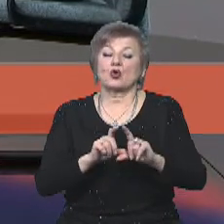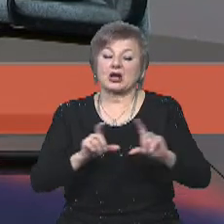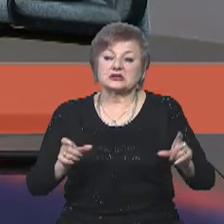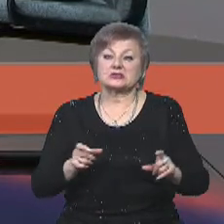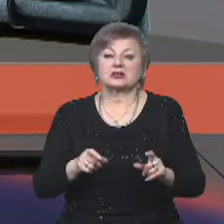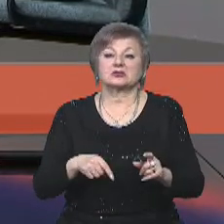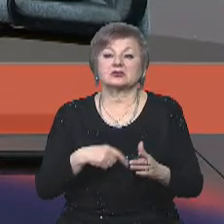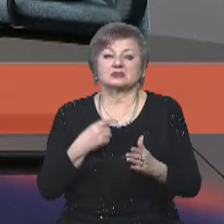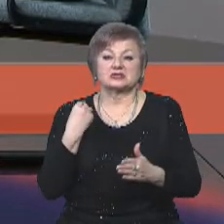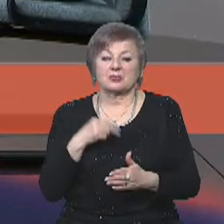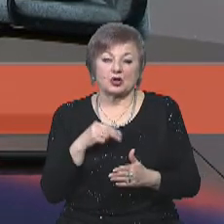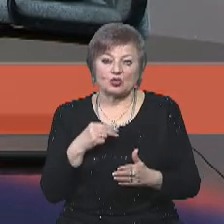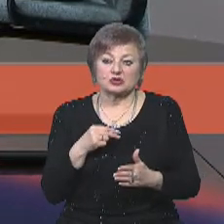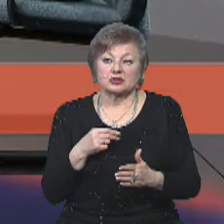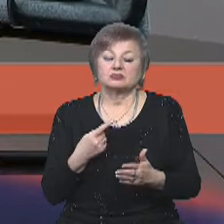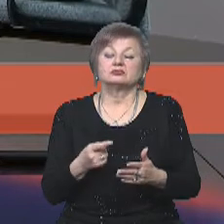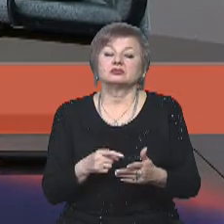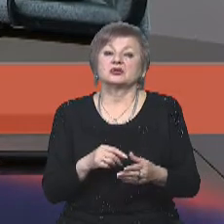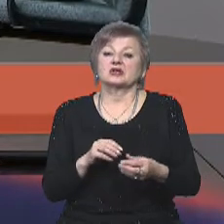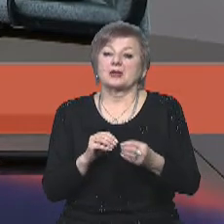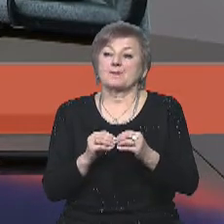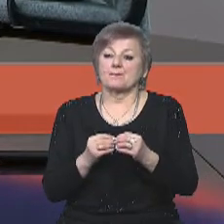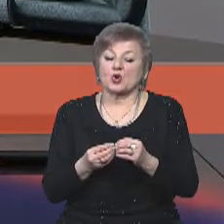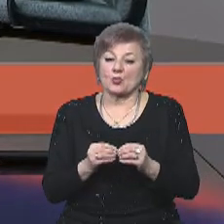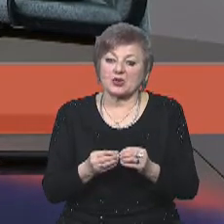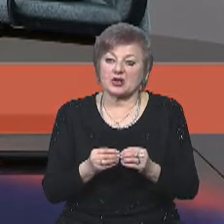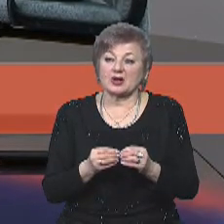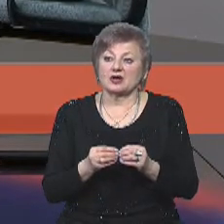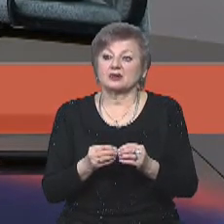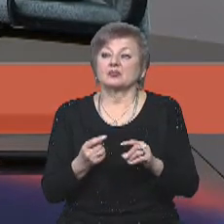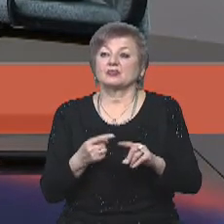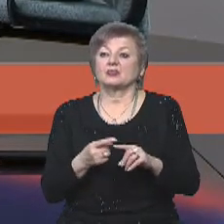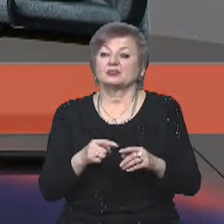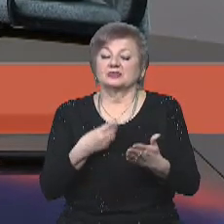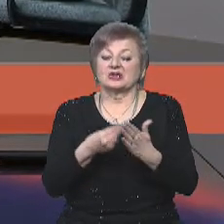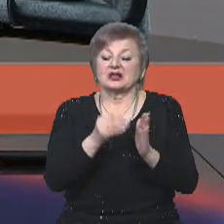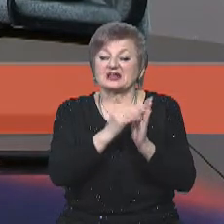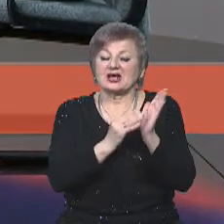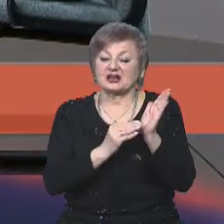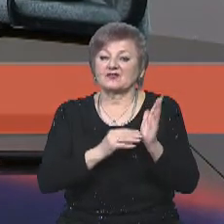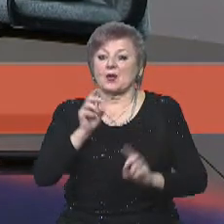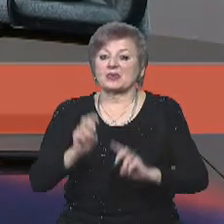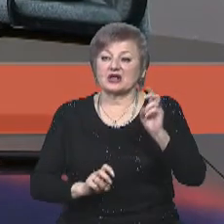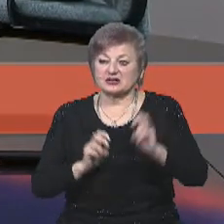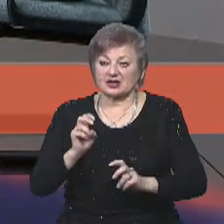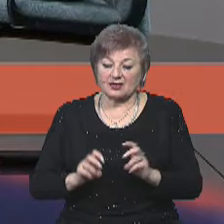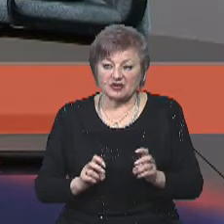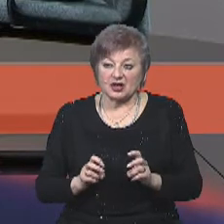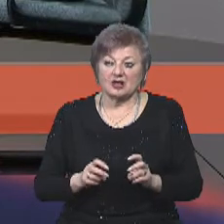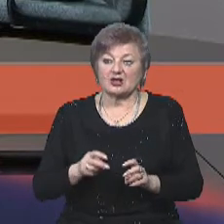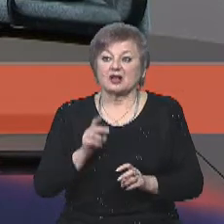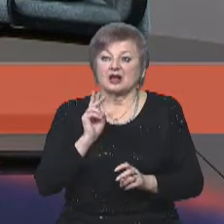тепловые сети, это проблематика с утверждением структуры тарифа предприятия НКРЕ